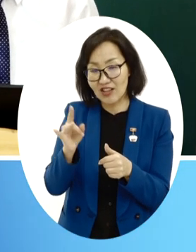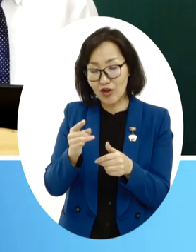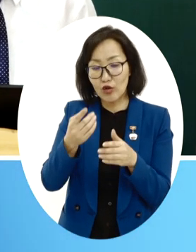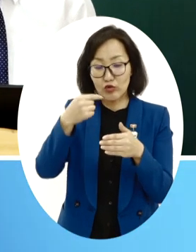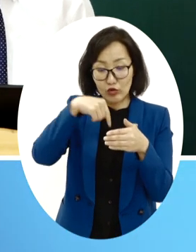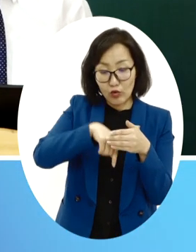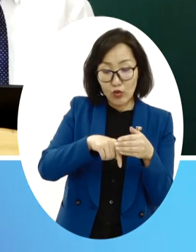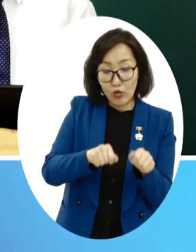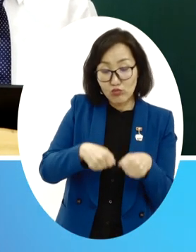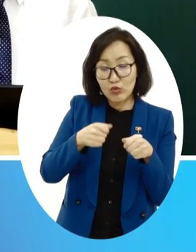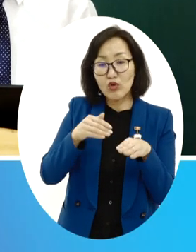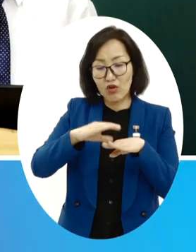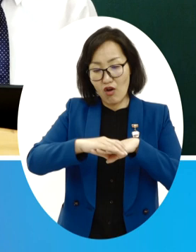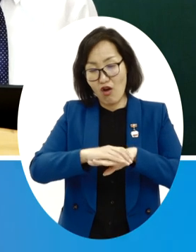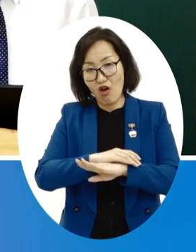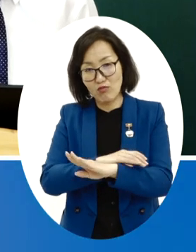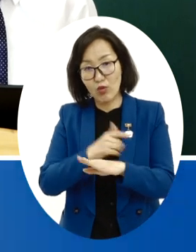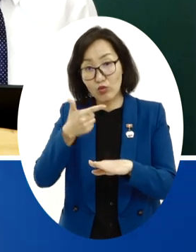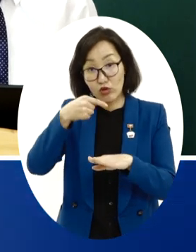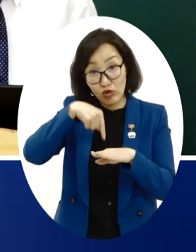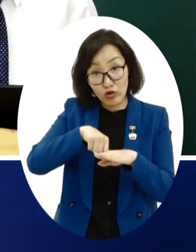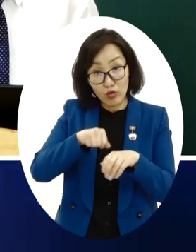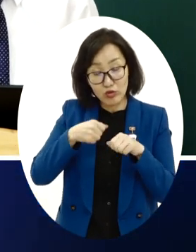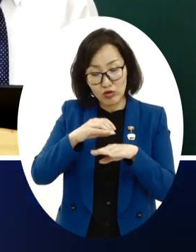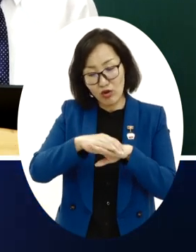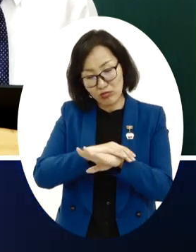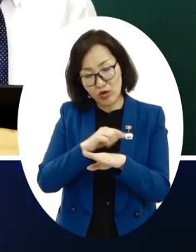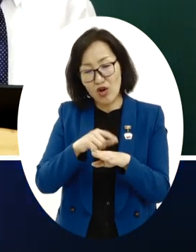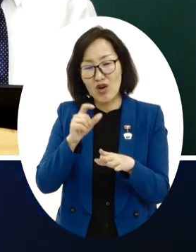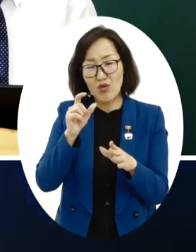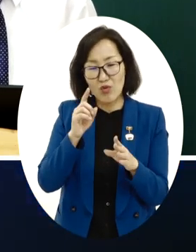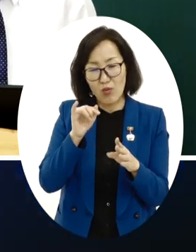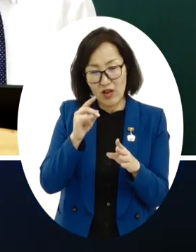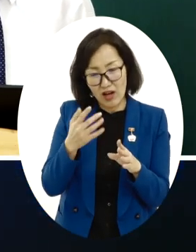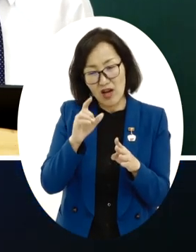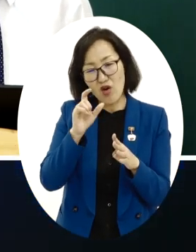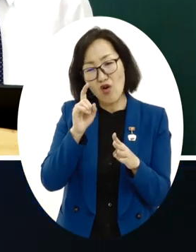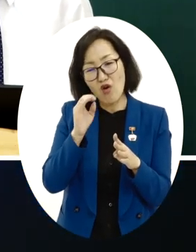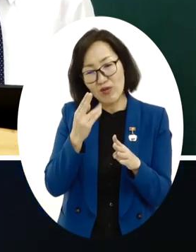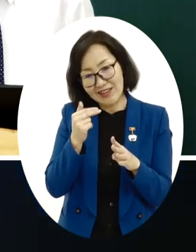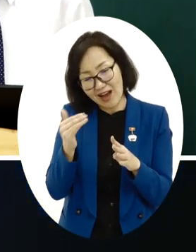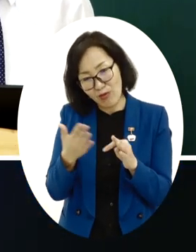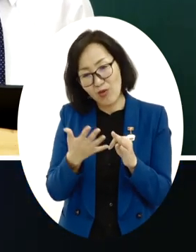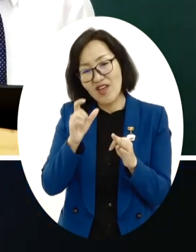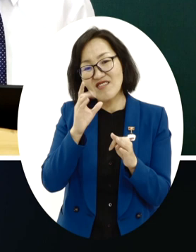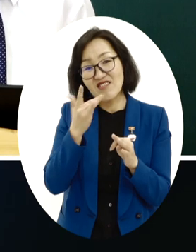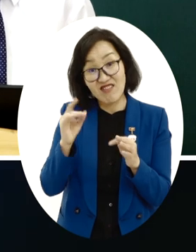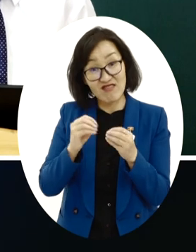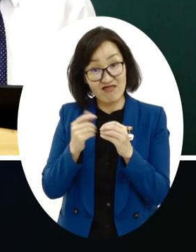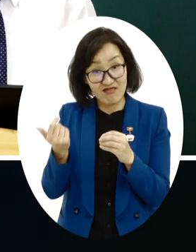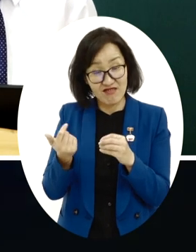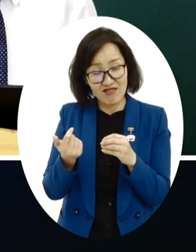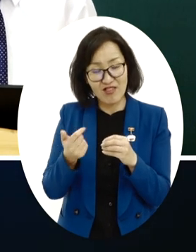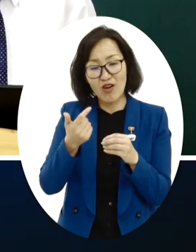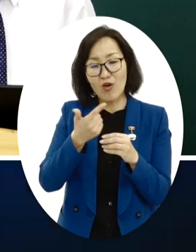гутлын дотор өмсөх хэрэглэлийг оймс гэн. Үүнийг эсхэ, зулхаа, хөвөн давуу зэргээр хийдэг. Аймс нь хүний хөлийг